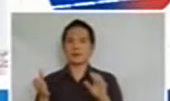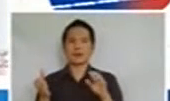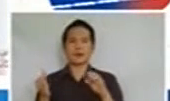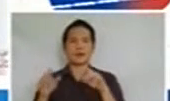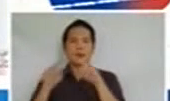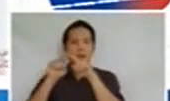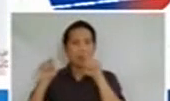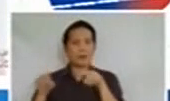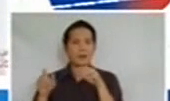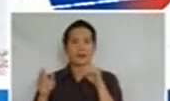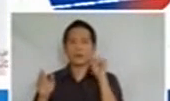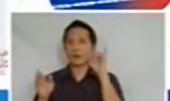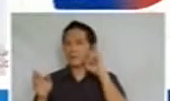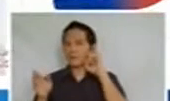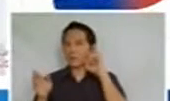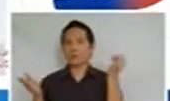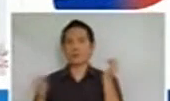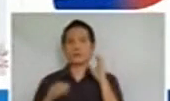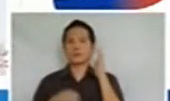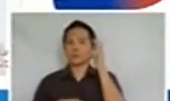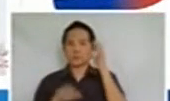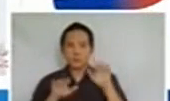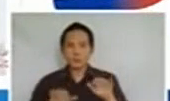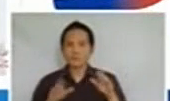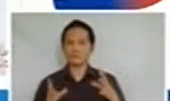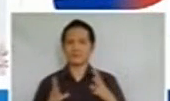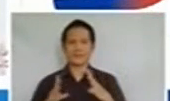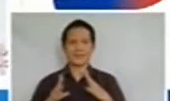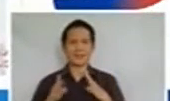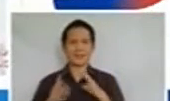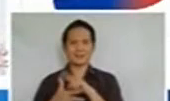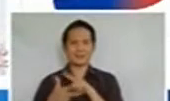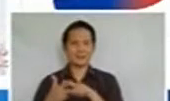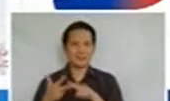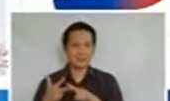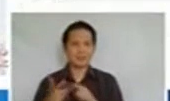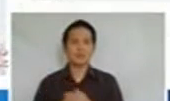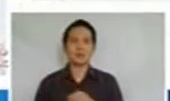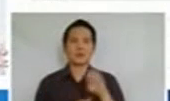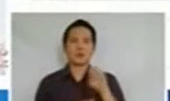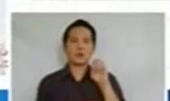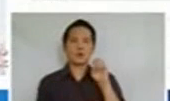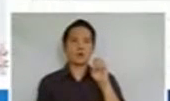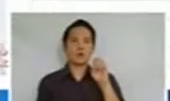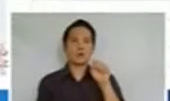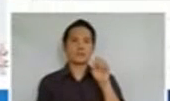yung portal ng Oasis. At makikita po nila agad yung